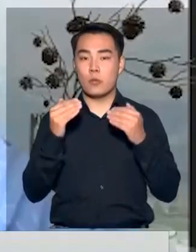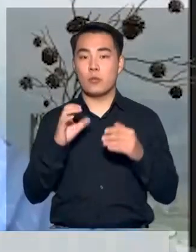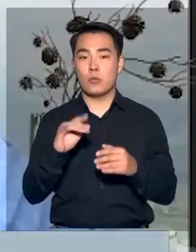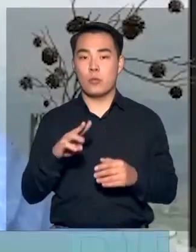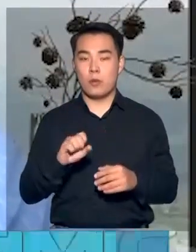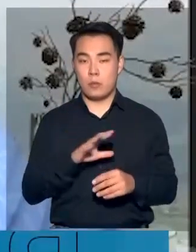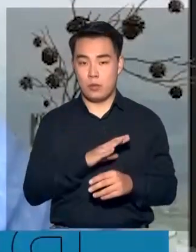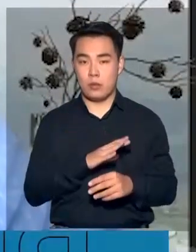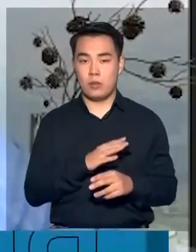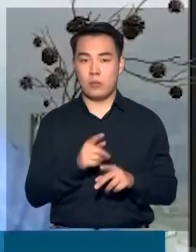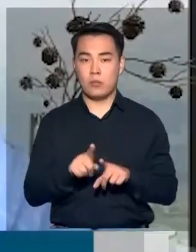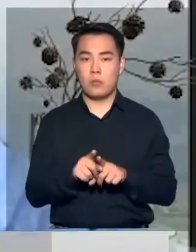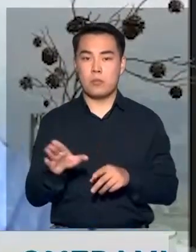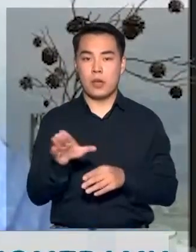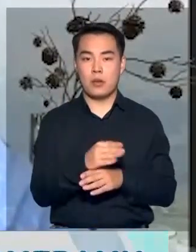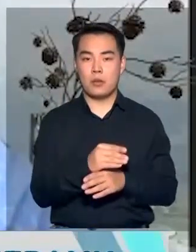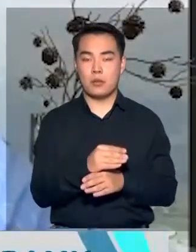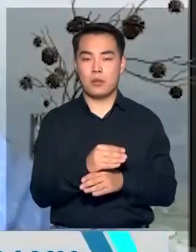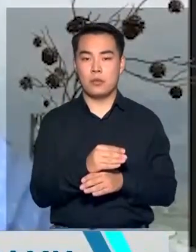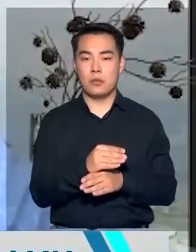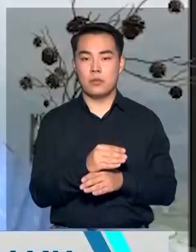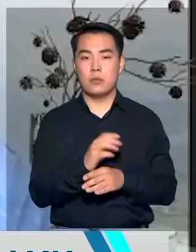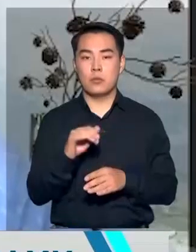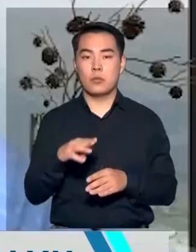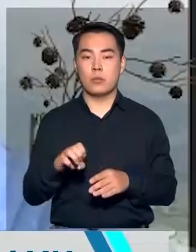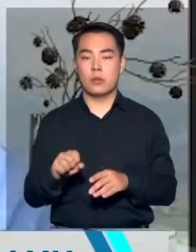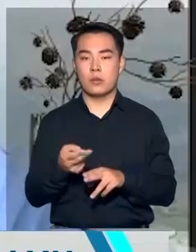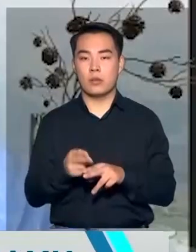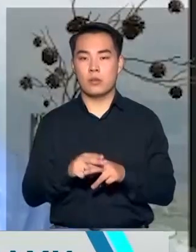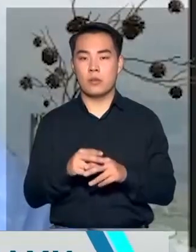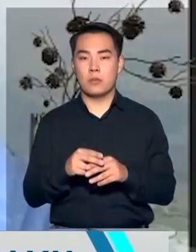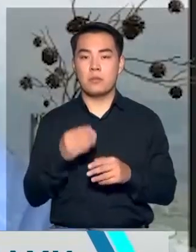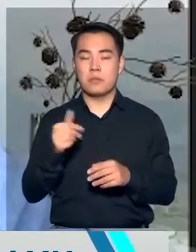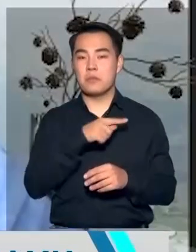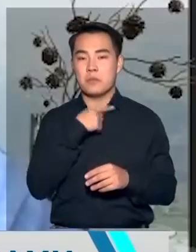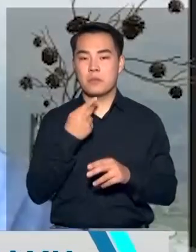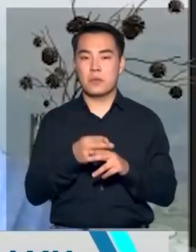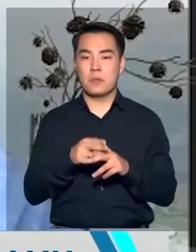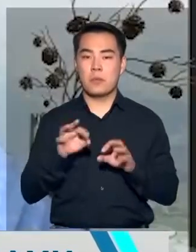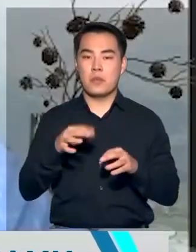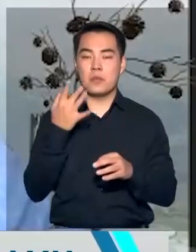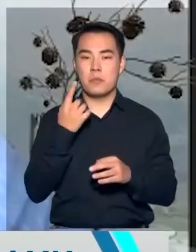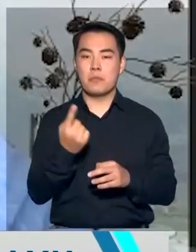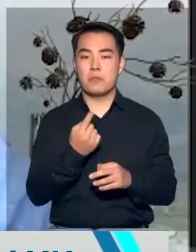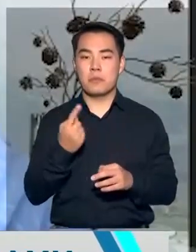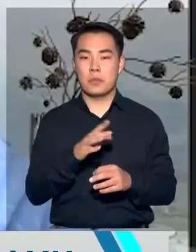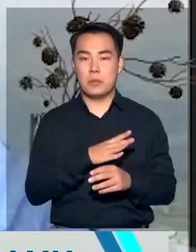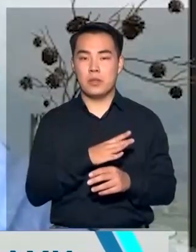всех нас, но кто-то, вот, который эту сумму не хотел платить и пытался какое-то время на этой машине